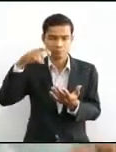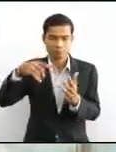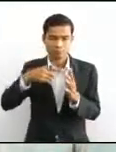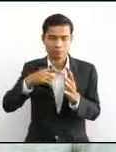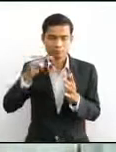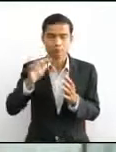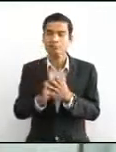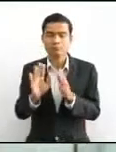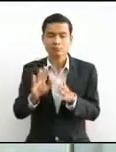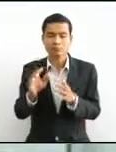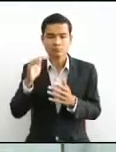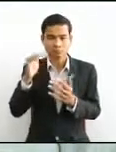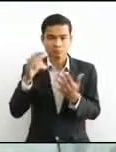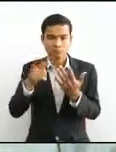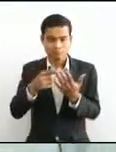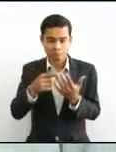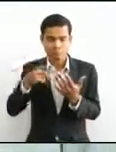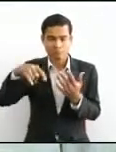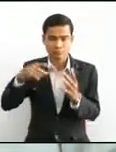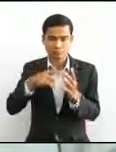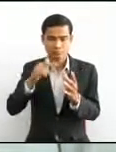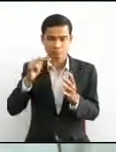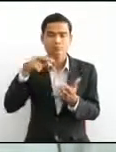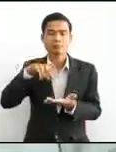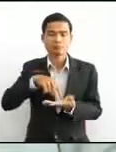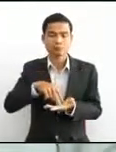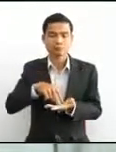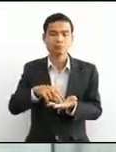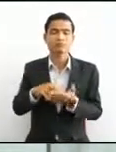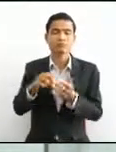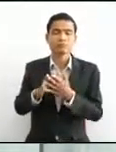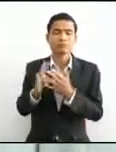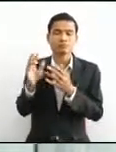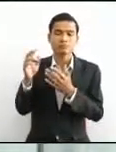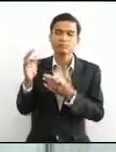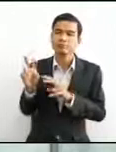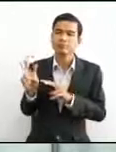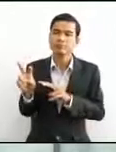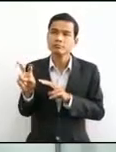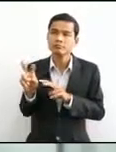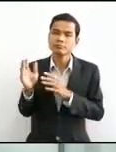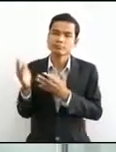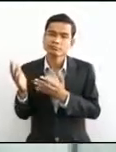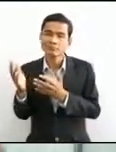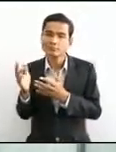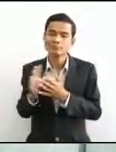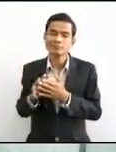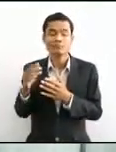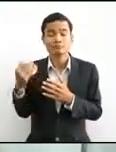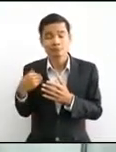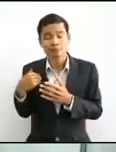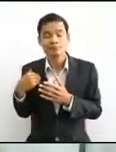a chà xăm nàng chớ ai ong chấm lục ta đầu